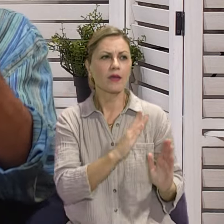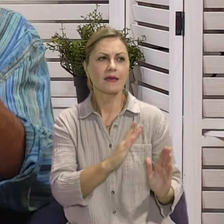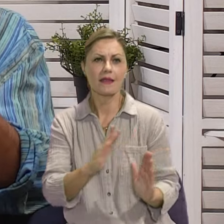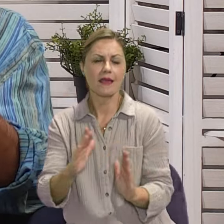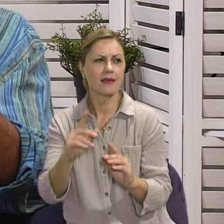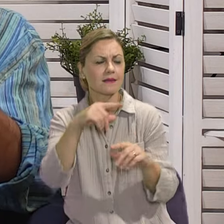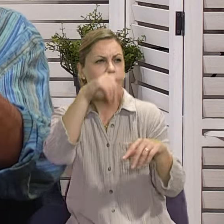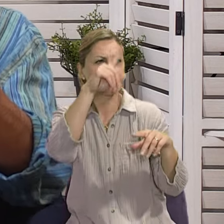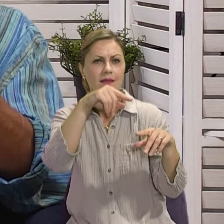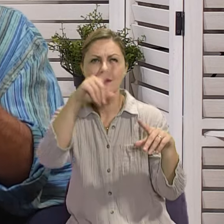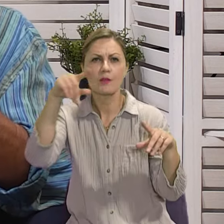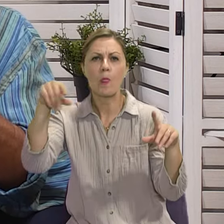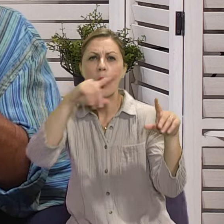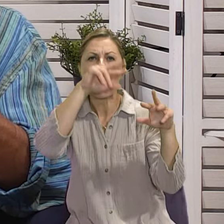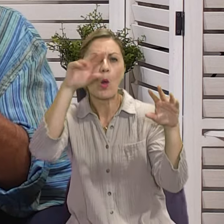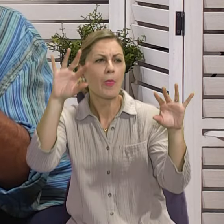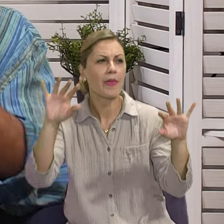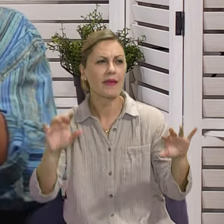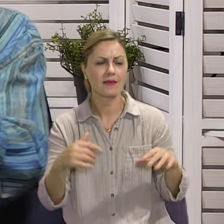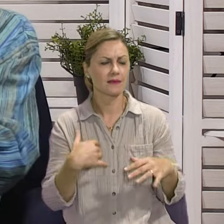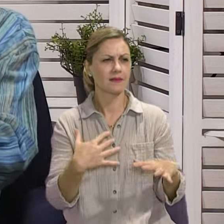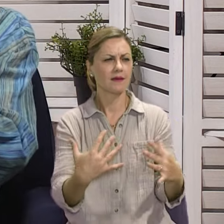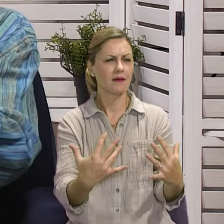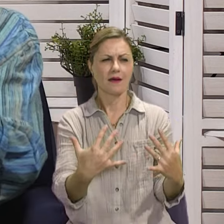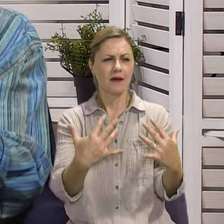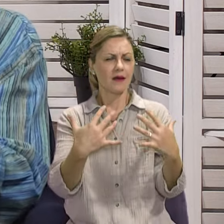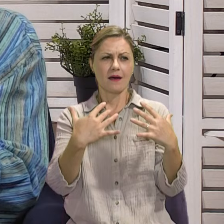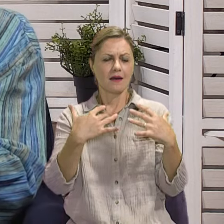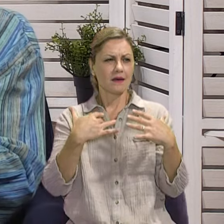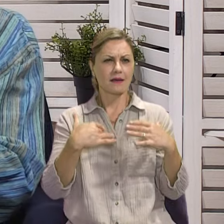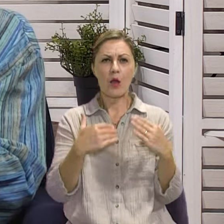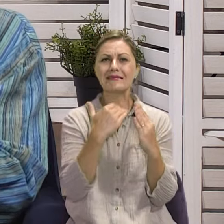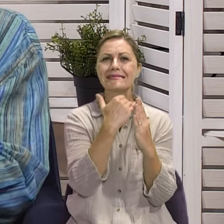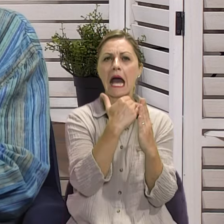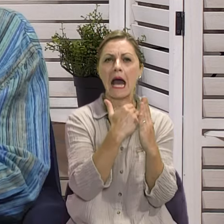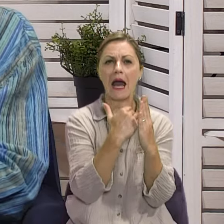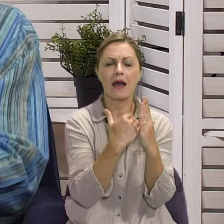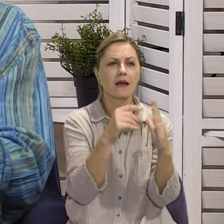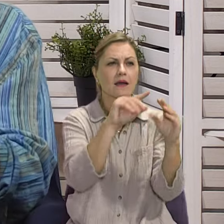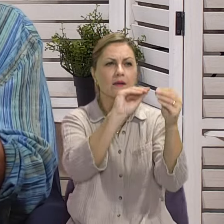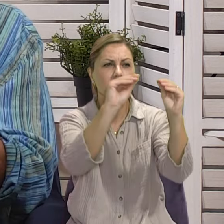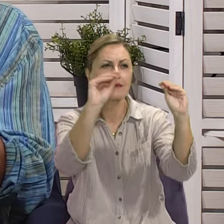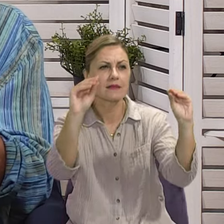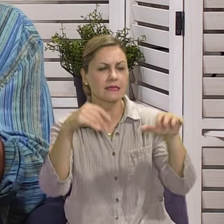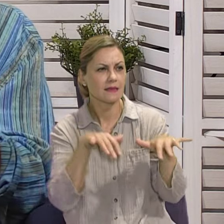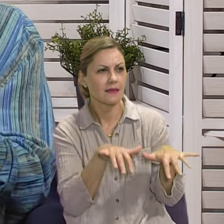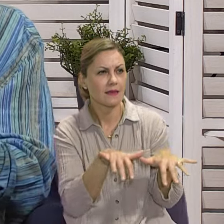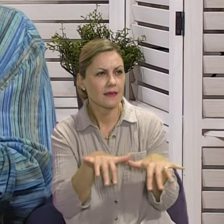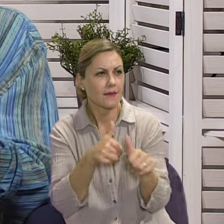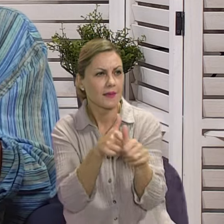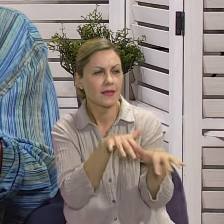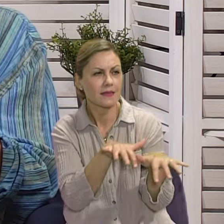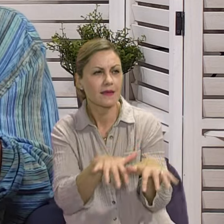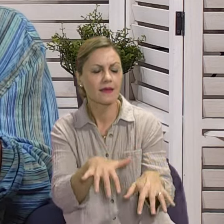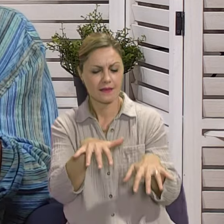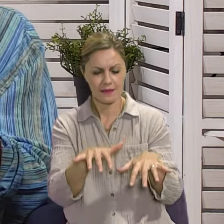tih znakova koji stoje pred vama i tih mikrozakonitosti koje su unutra ugrađene i